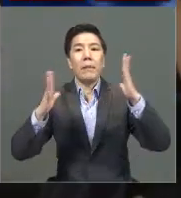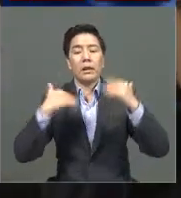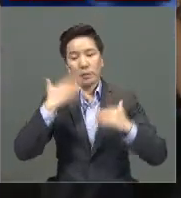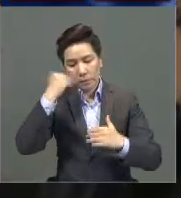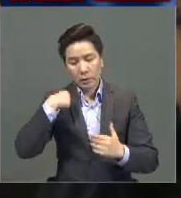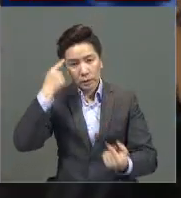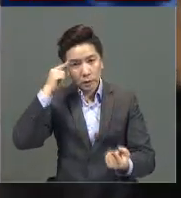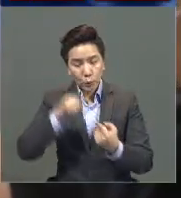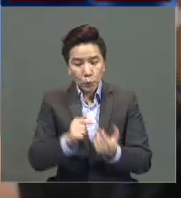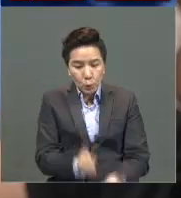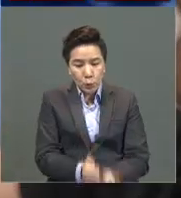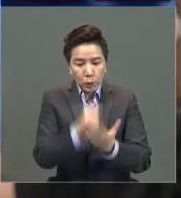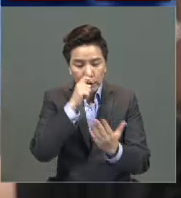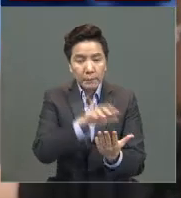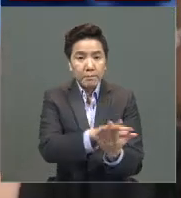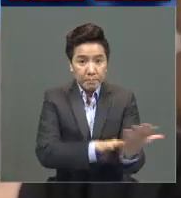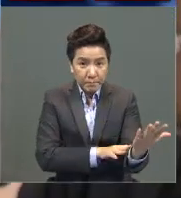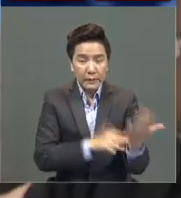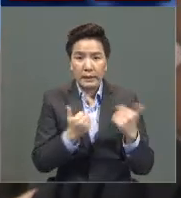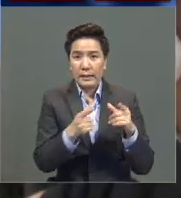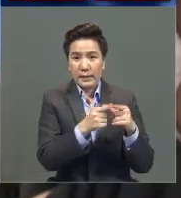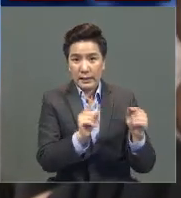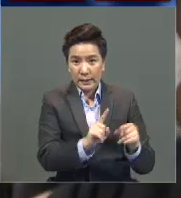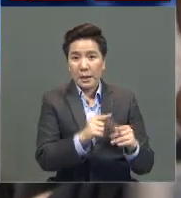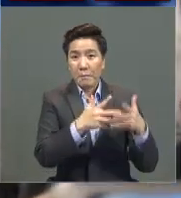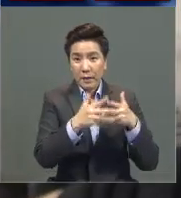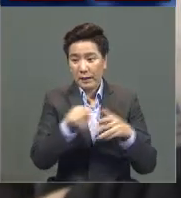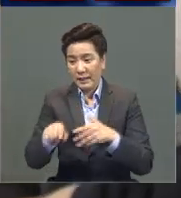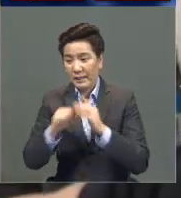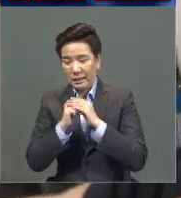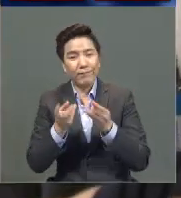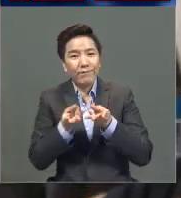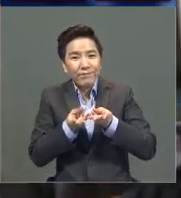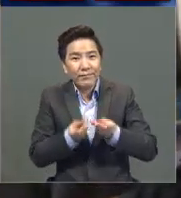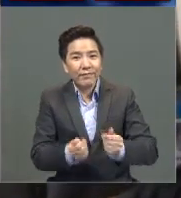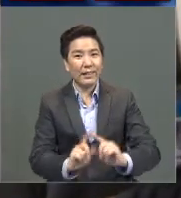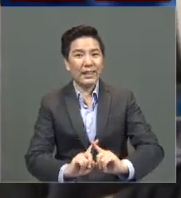ราะว่ามีเจตนาที่จะช่วยเหลือประเทศไทยนะฮะทั้ง2เคสเนี่ยมีความแตกต่างกันในส่วนของรายละ